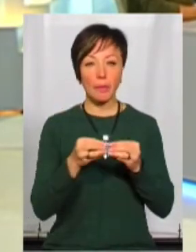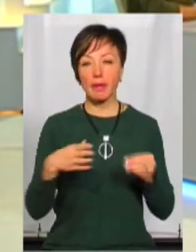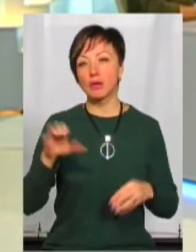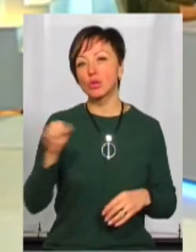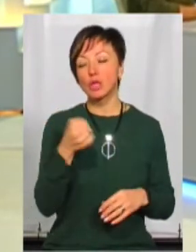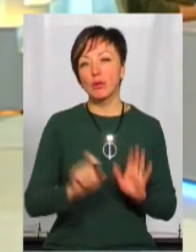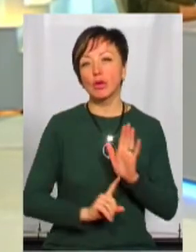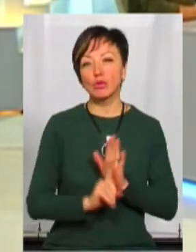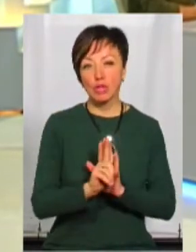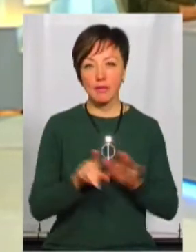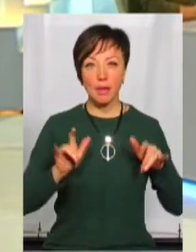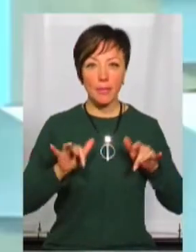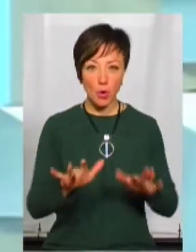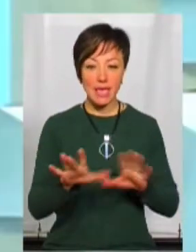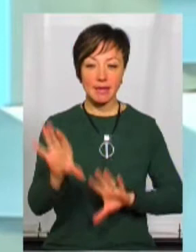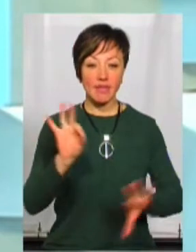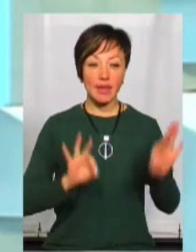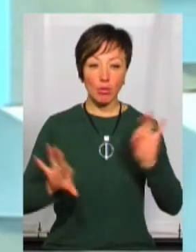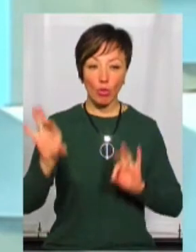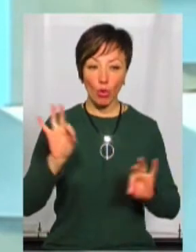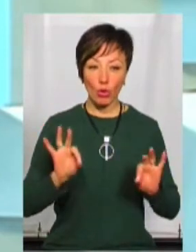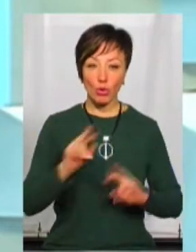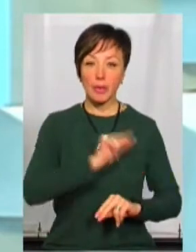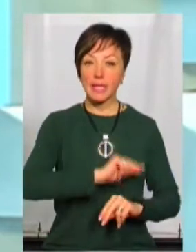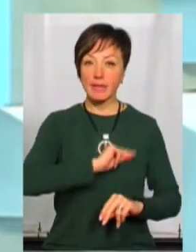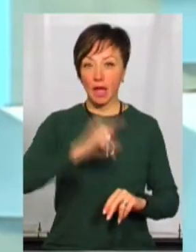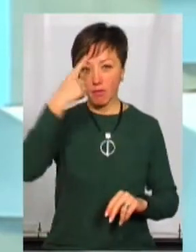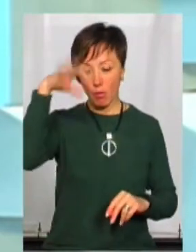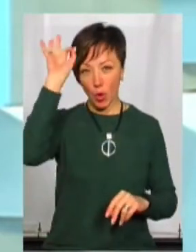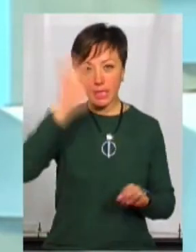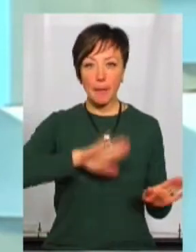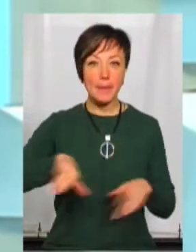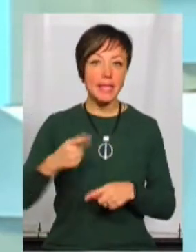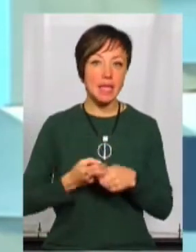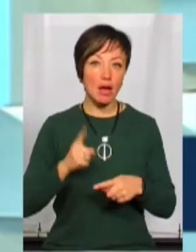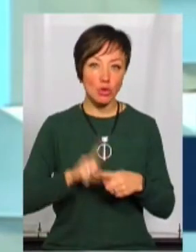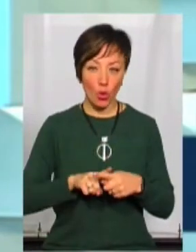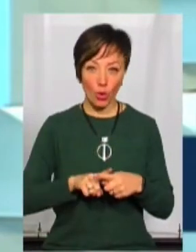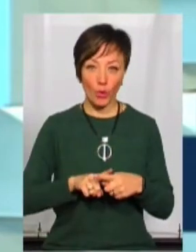15 серпня розпочався процес відбору працівників поліції. Після цього